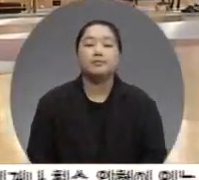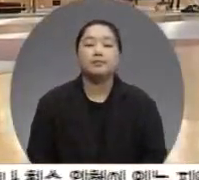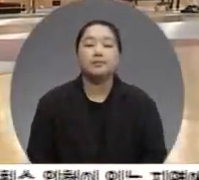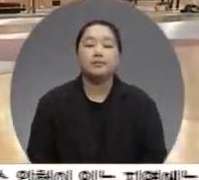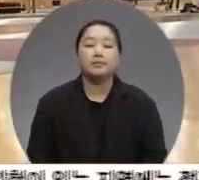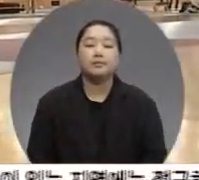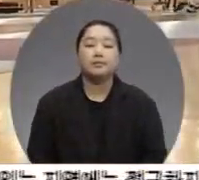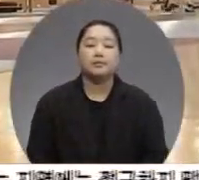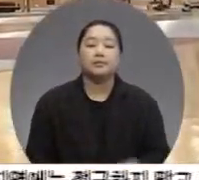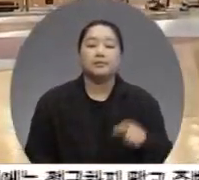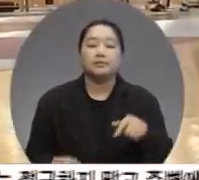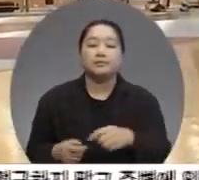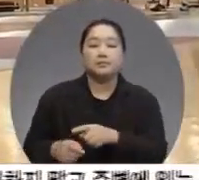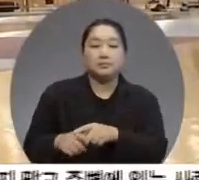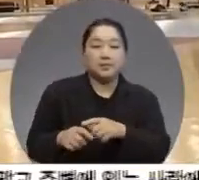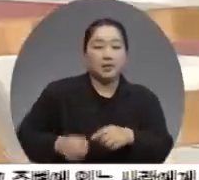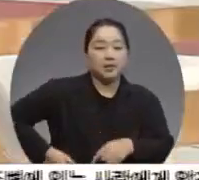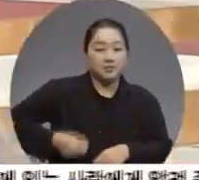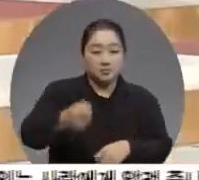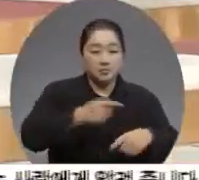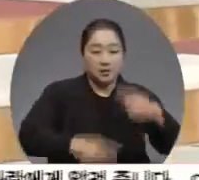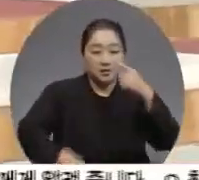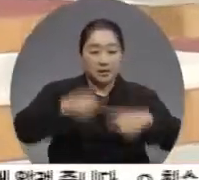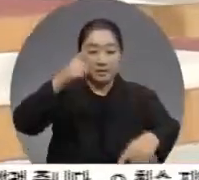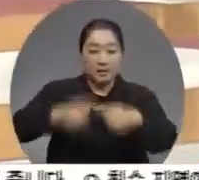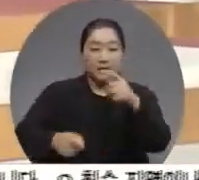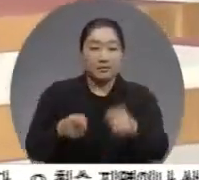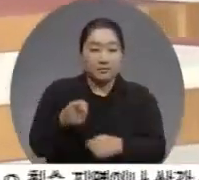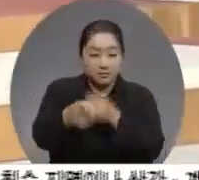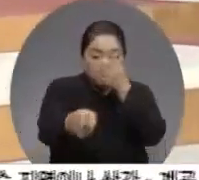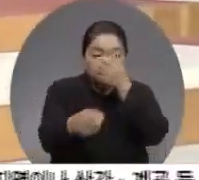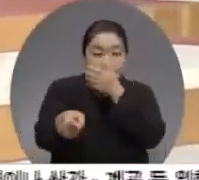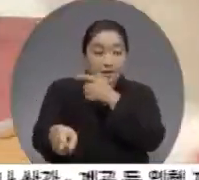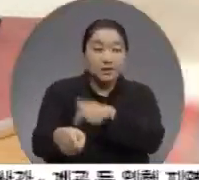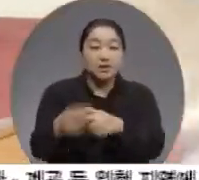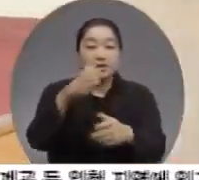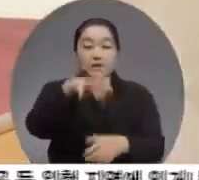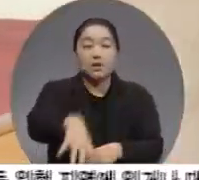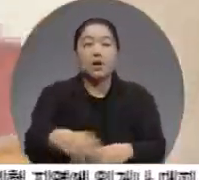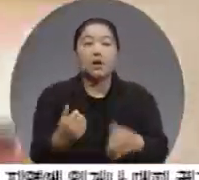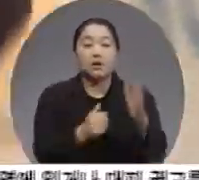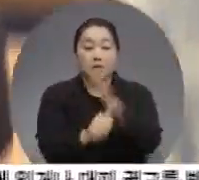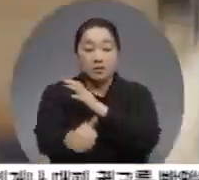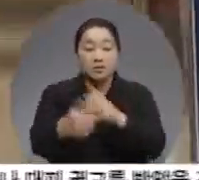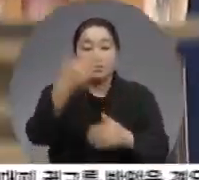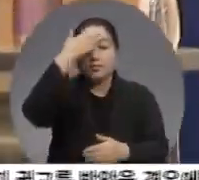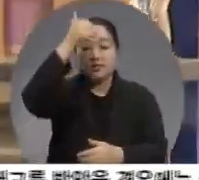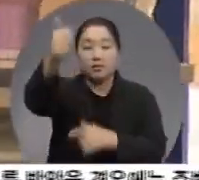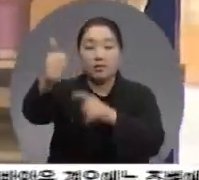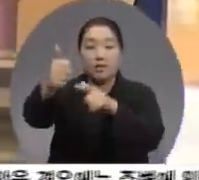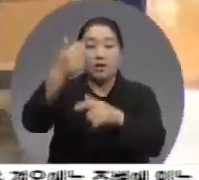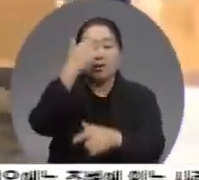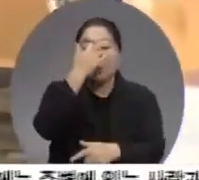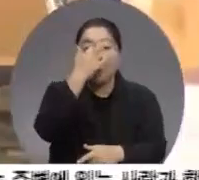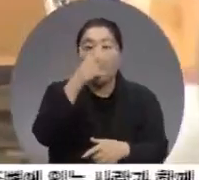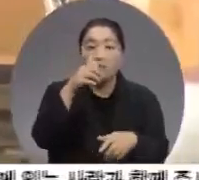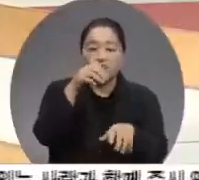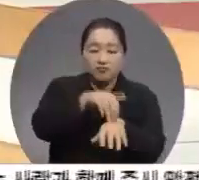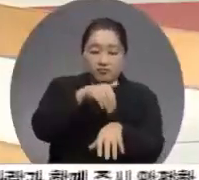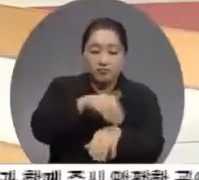날렵한 검객들의 칼끝이 쉼없이 부딪히는 펜싱 훈련장. 그 사이로 대표팀 고참인 최송호가 개인 훈련